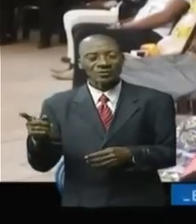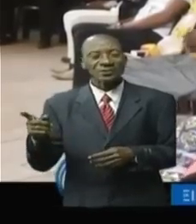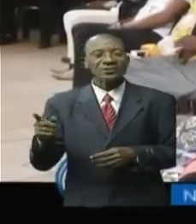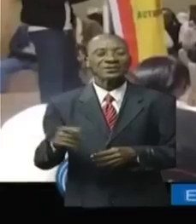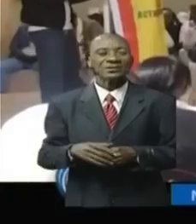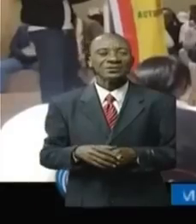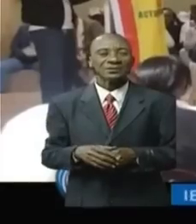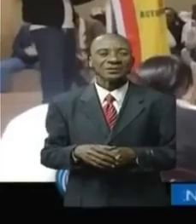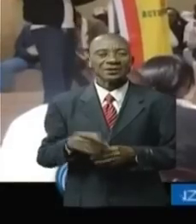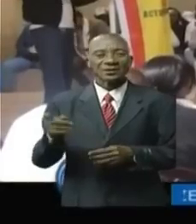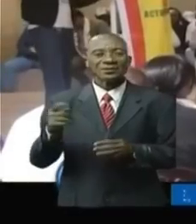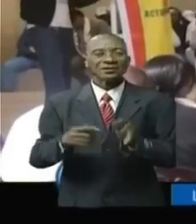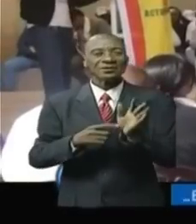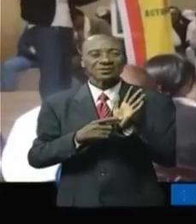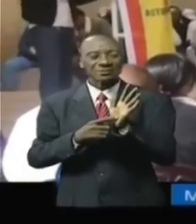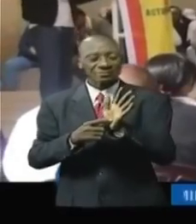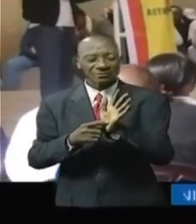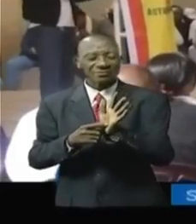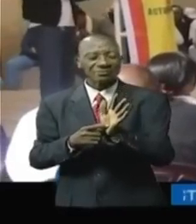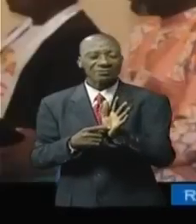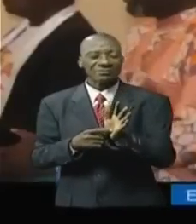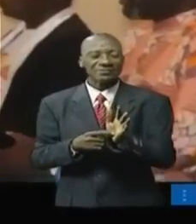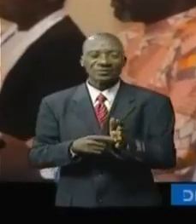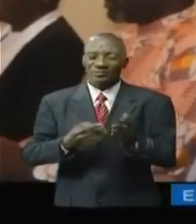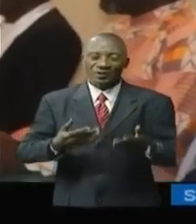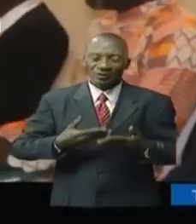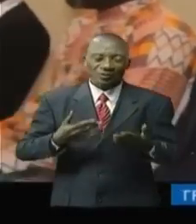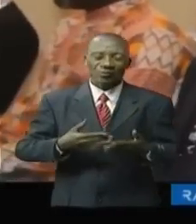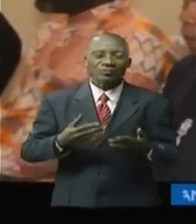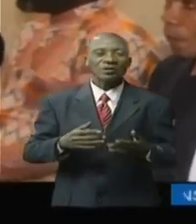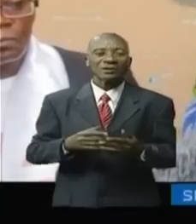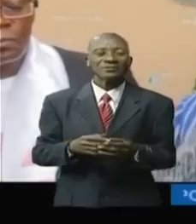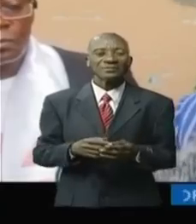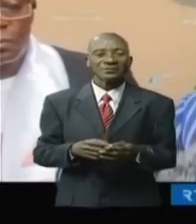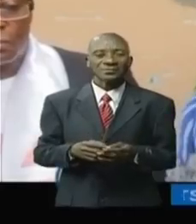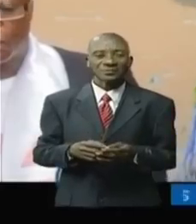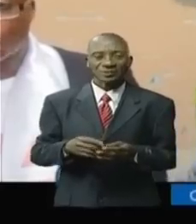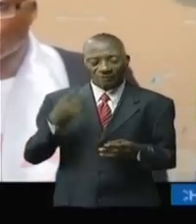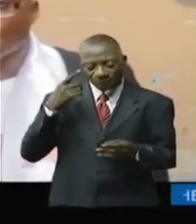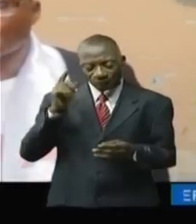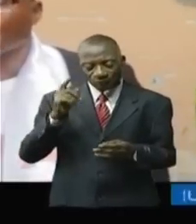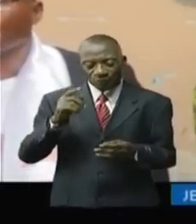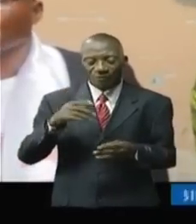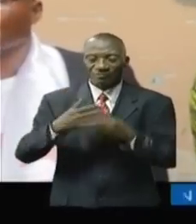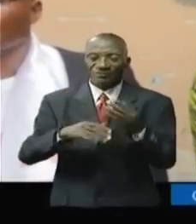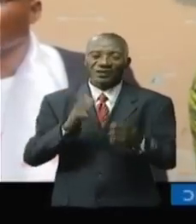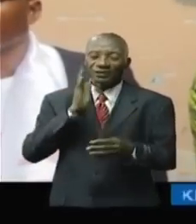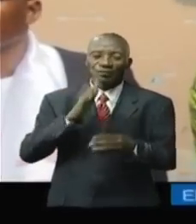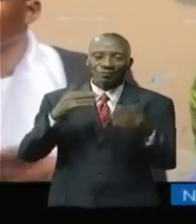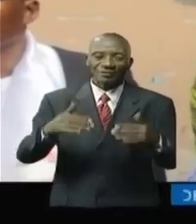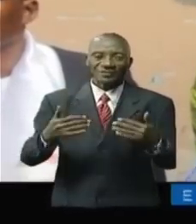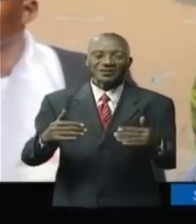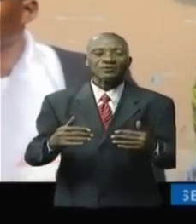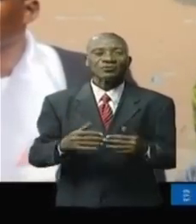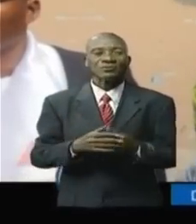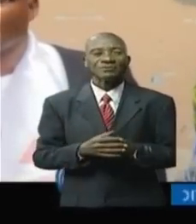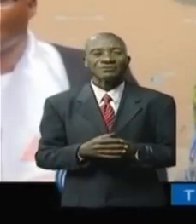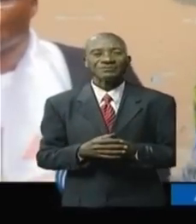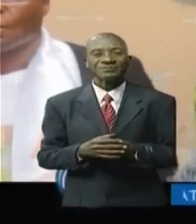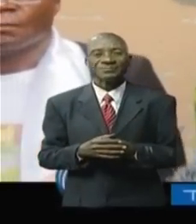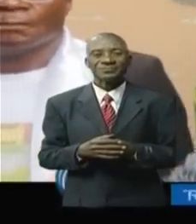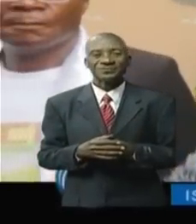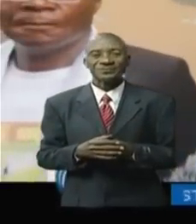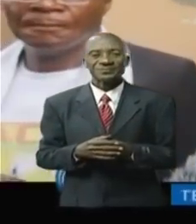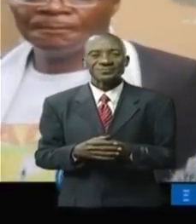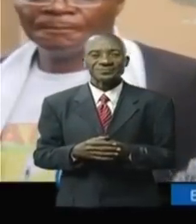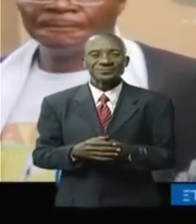Sinaï Mosenjou, fait l'économie de cette manifestation. Action pour un Congo nouveau est bel et bien déjà dans la